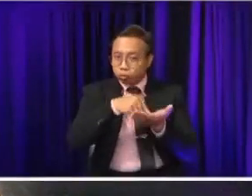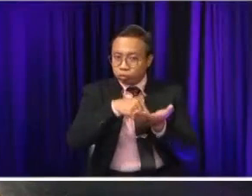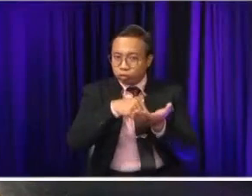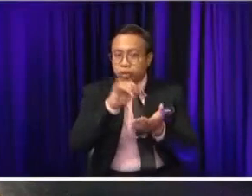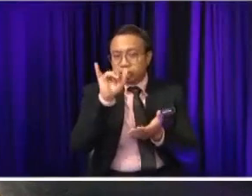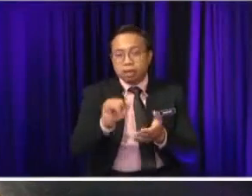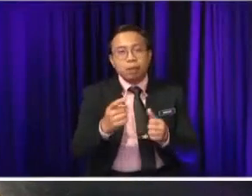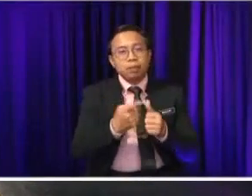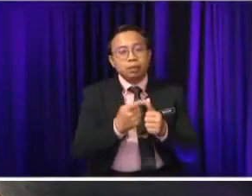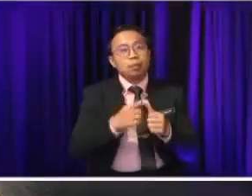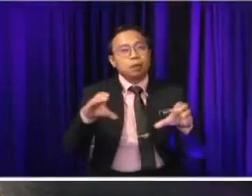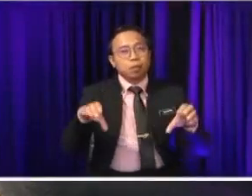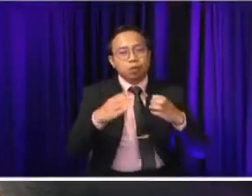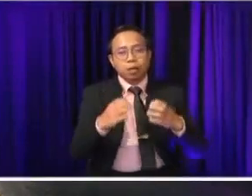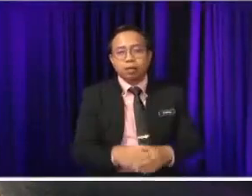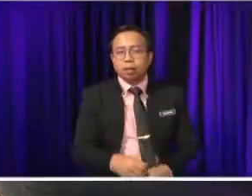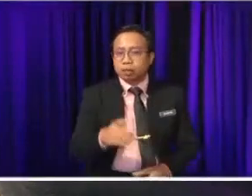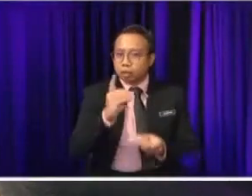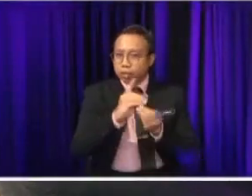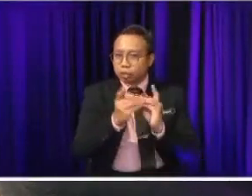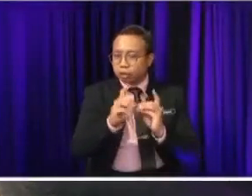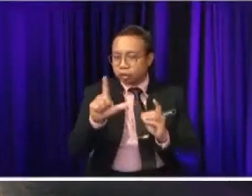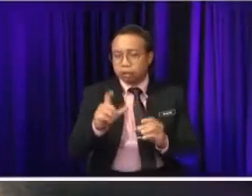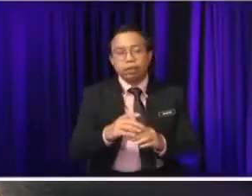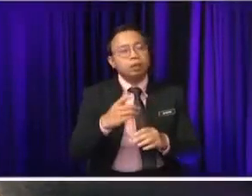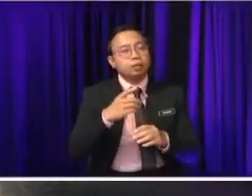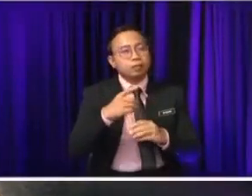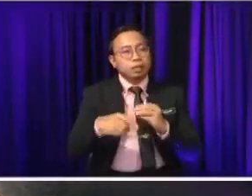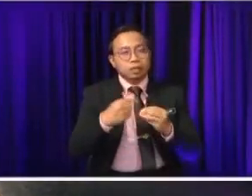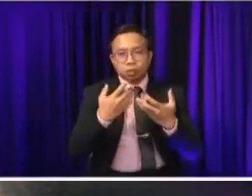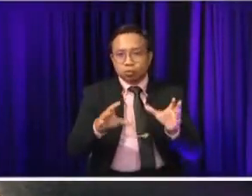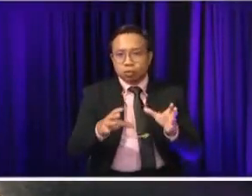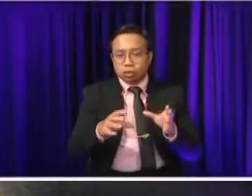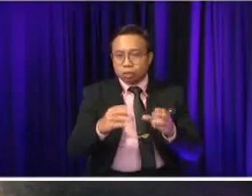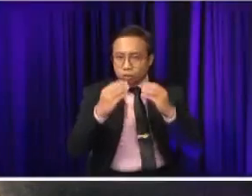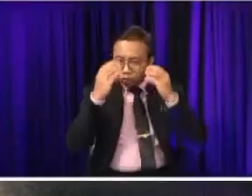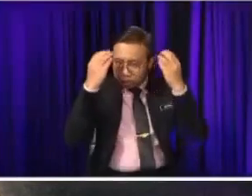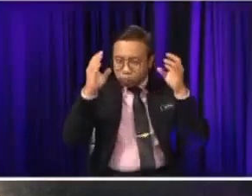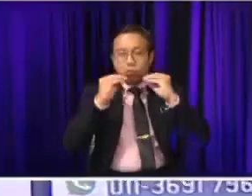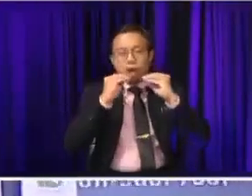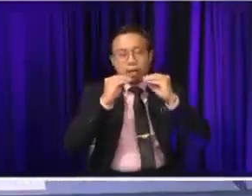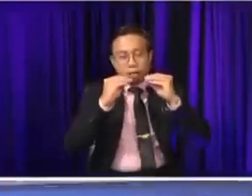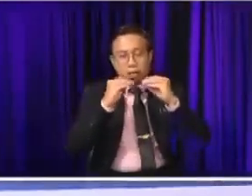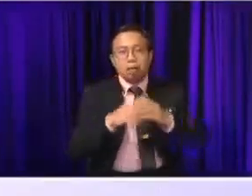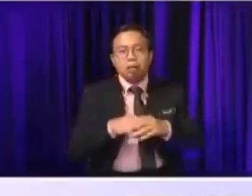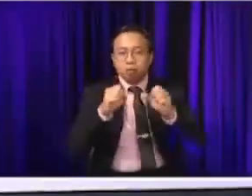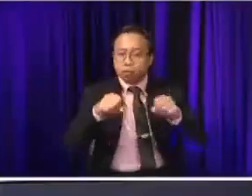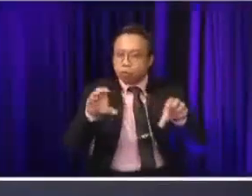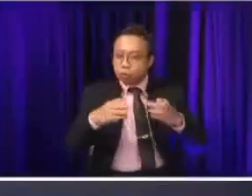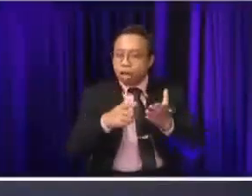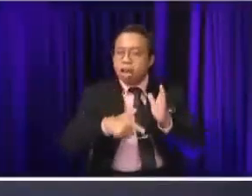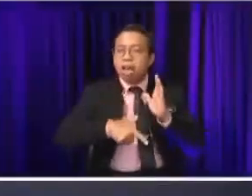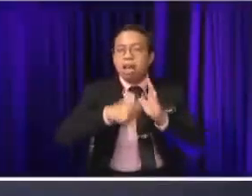ini secara punya rekaan tetapi apabila kita buat sesi konsultasi dia menghasilkan rekaan yang seterusnya